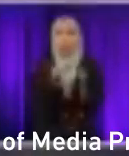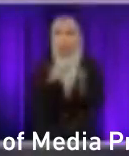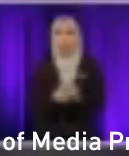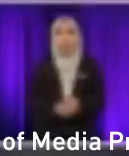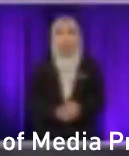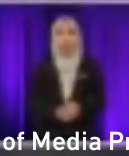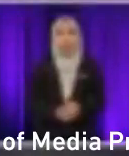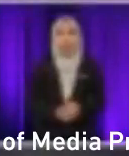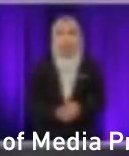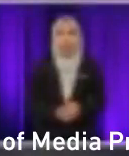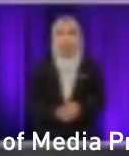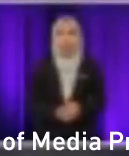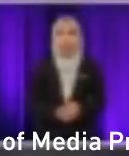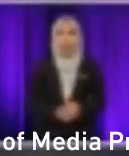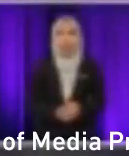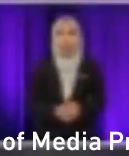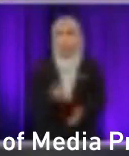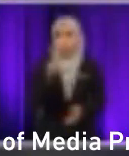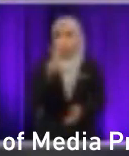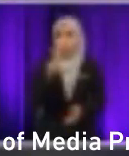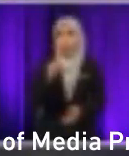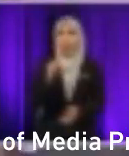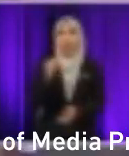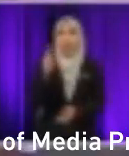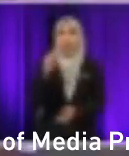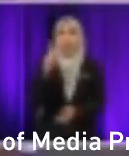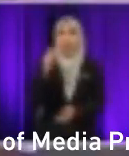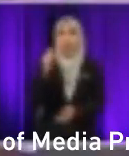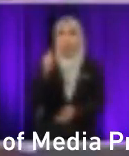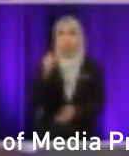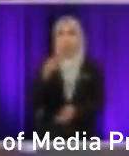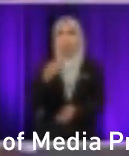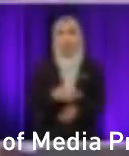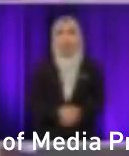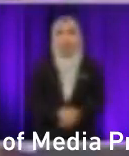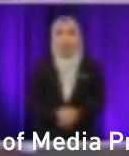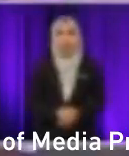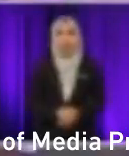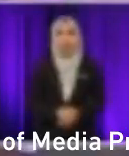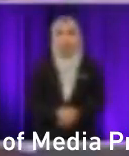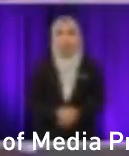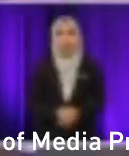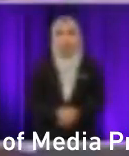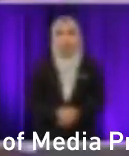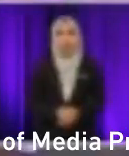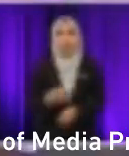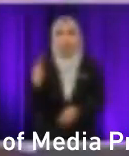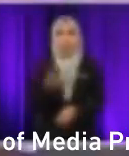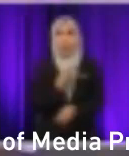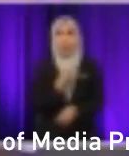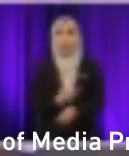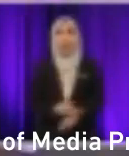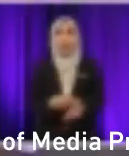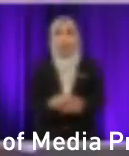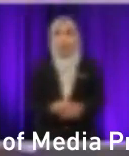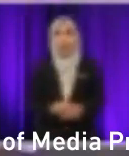sini tujuh kan? Ha, okay. Pandai, Aiman. Tadi saya dah cakap dah, bahagian C 10 markah, maknanya kita miss lagi tiga markah. Mungkin soalan yang pada bahagian C